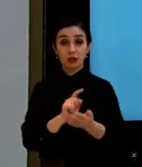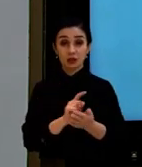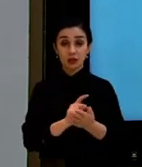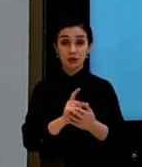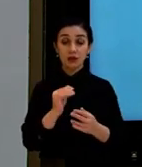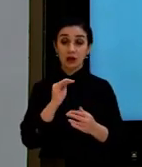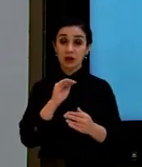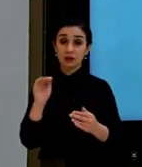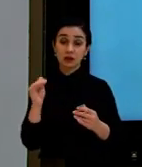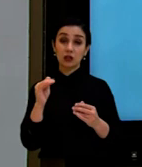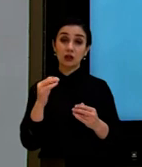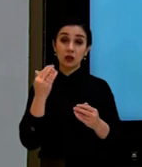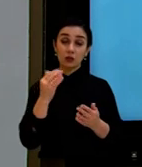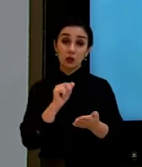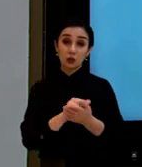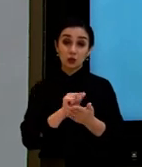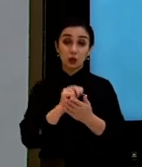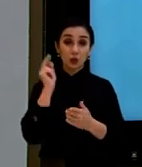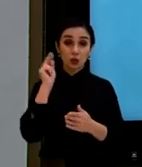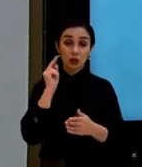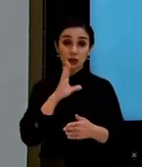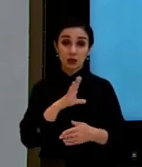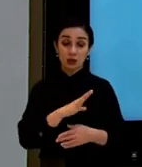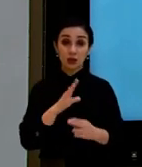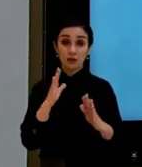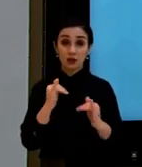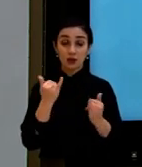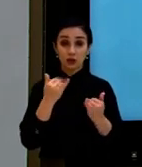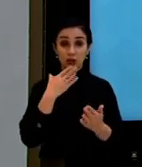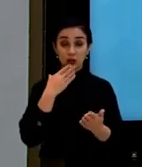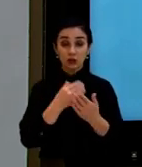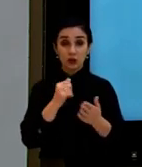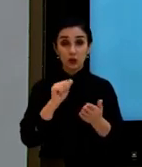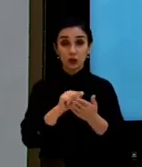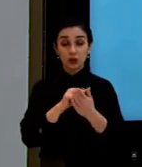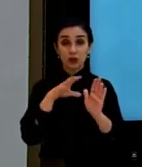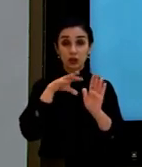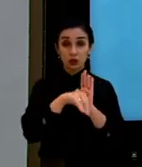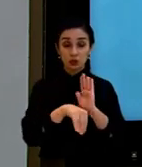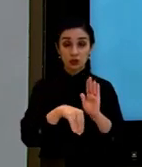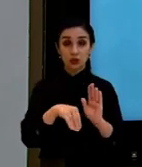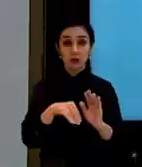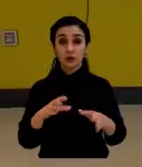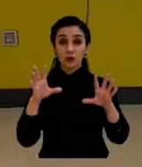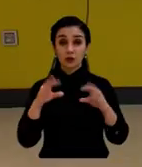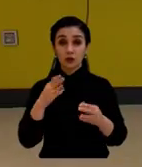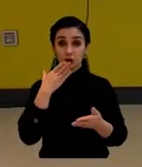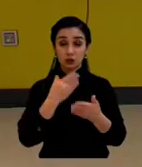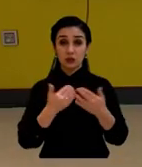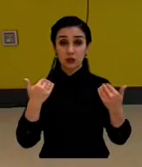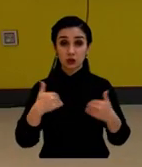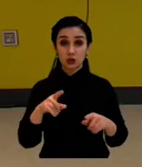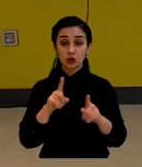darslarimizda rasmiy idoraviy hujjatlarni o'rgangan edik va shaxsiy hujjatlar sirasiga kiruvchi tarjimai hol